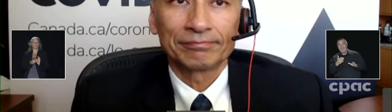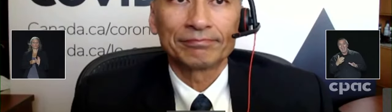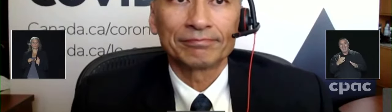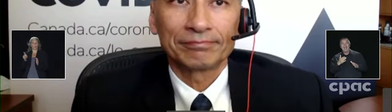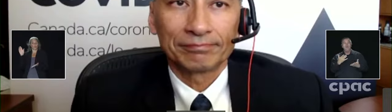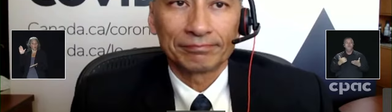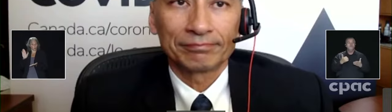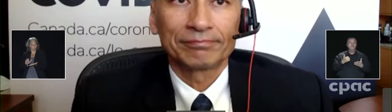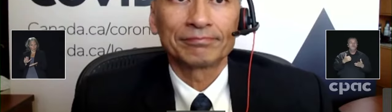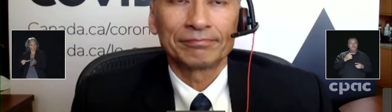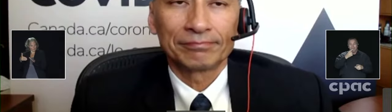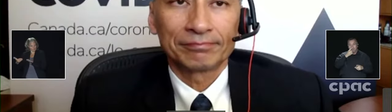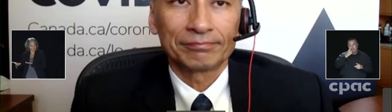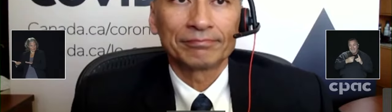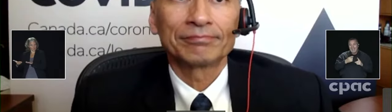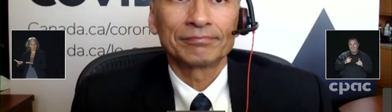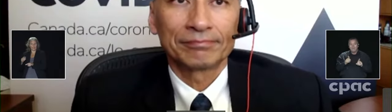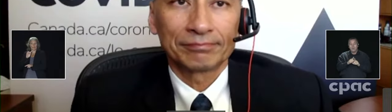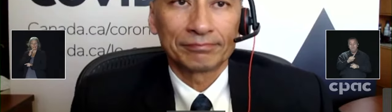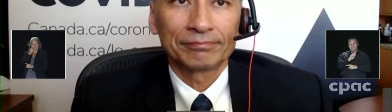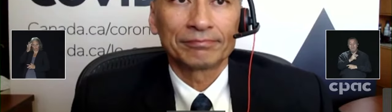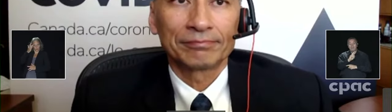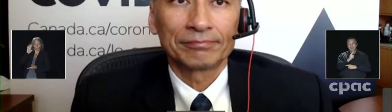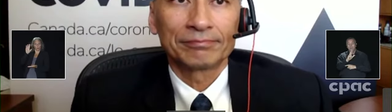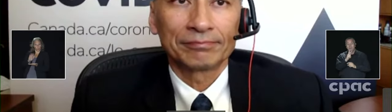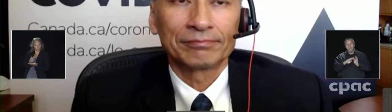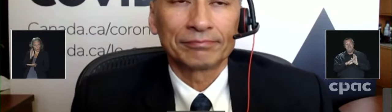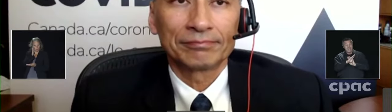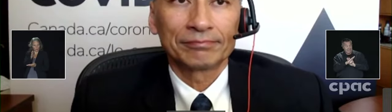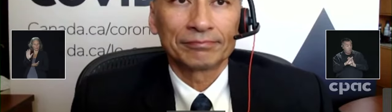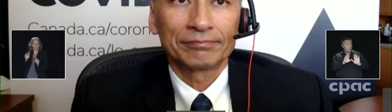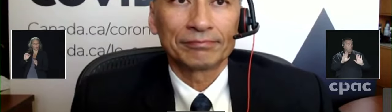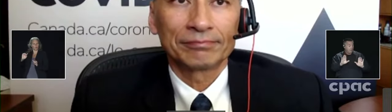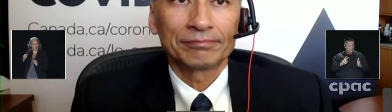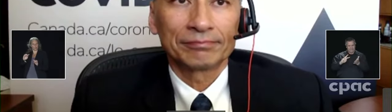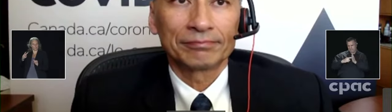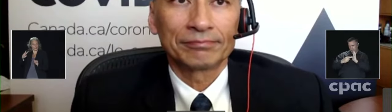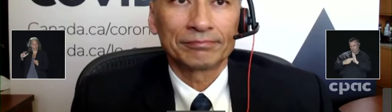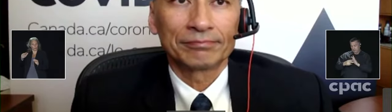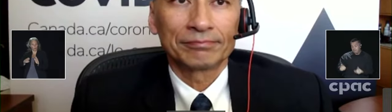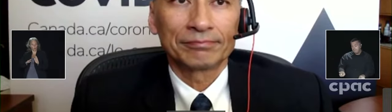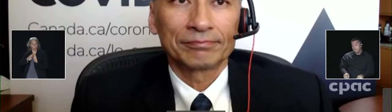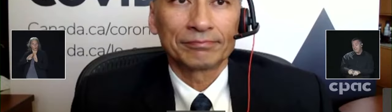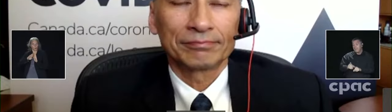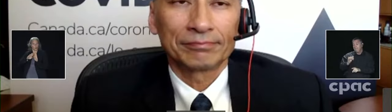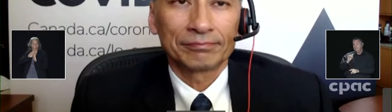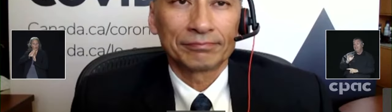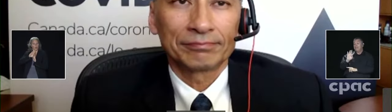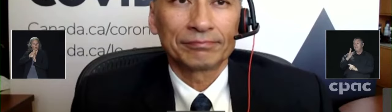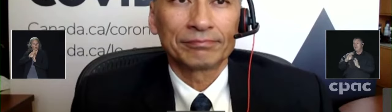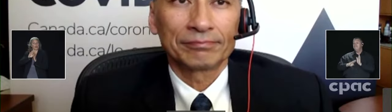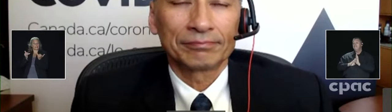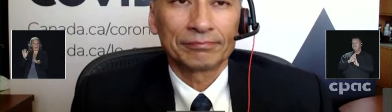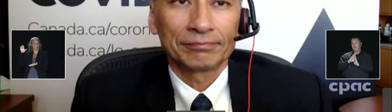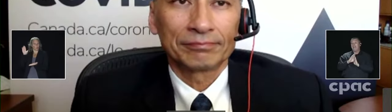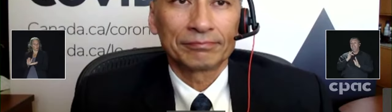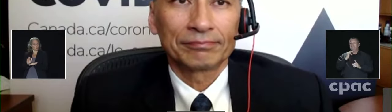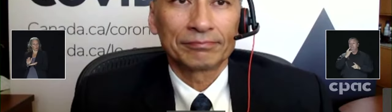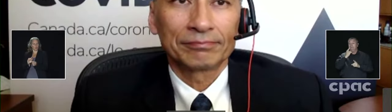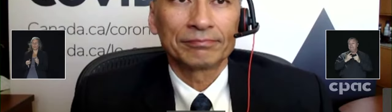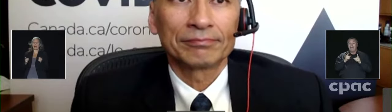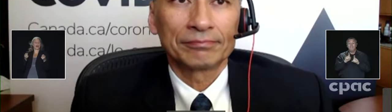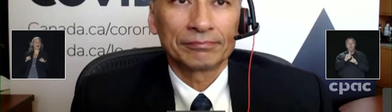conséquences graves que les premières, deuxième, troisième vagues. Est-ce que ça veut dire que même advenant une quatrième vague très importante, comme